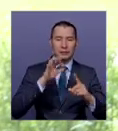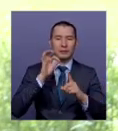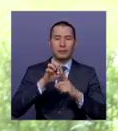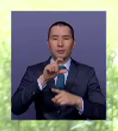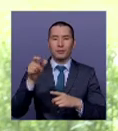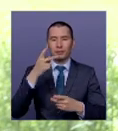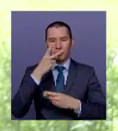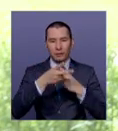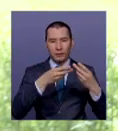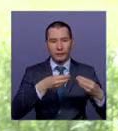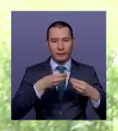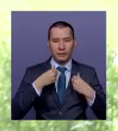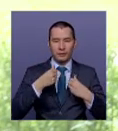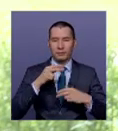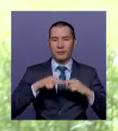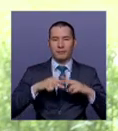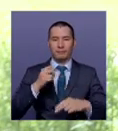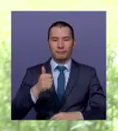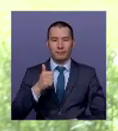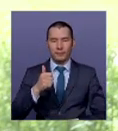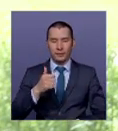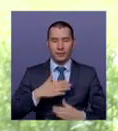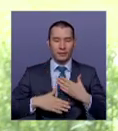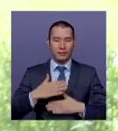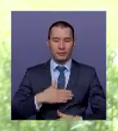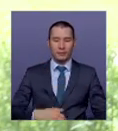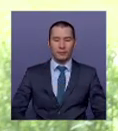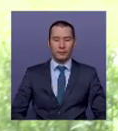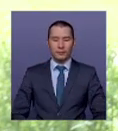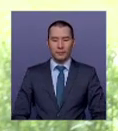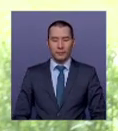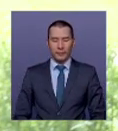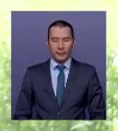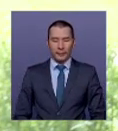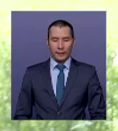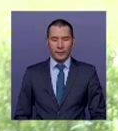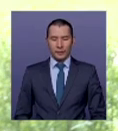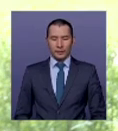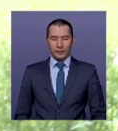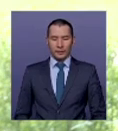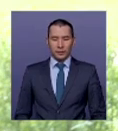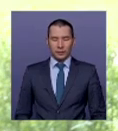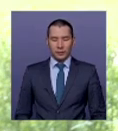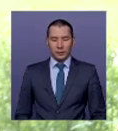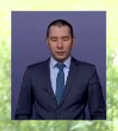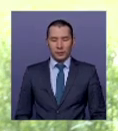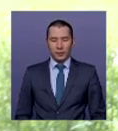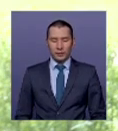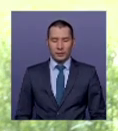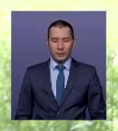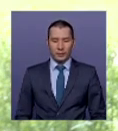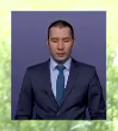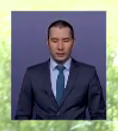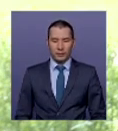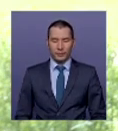чтобы хоть и карантин, мы стараемся работать и показать, чтобы после карантина,